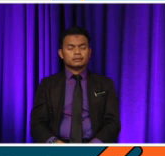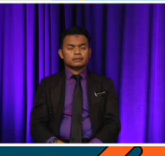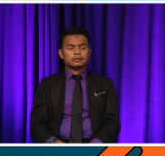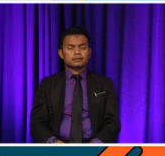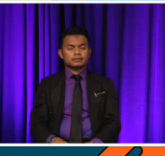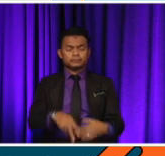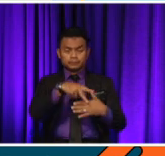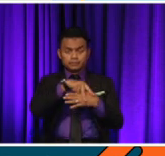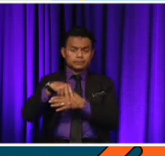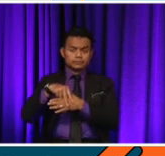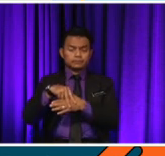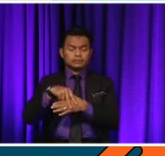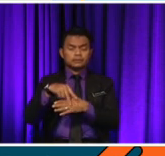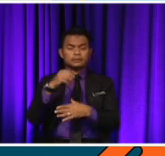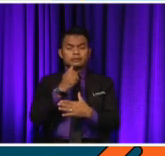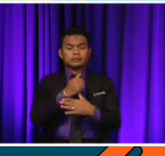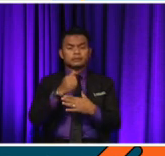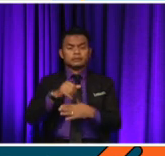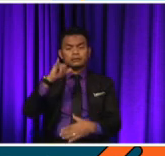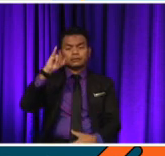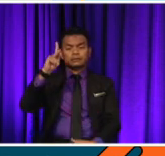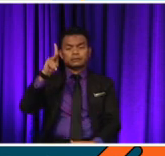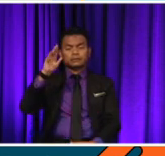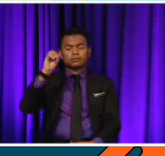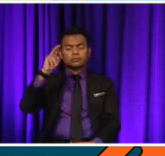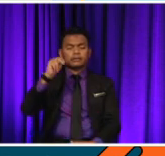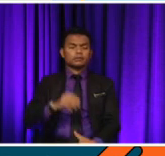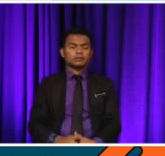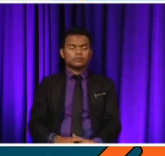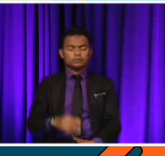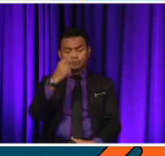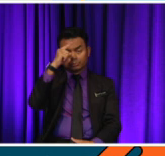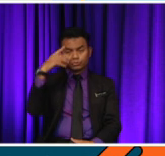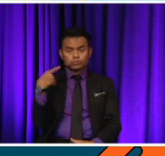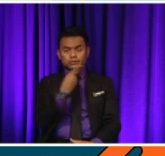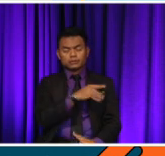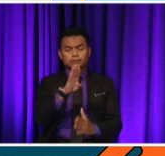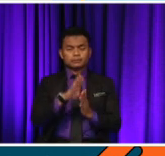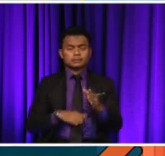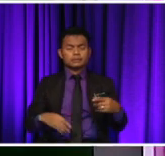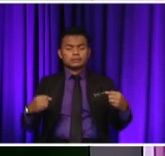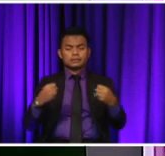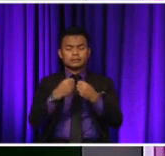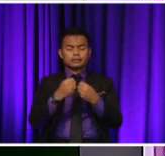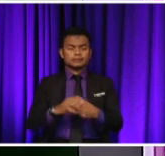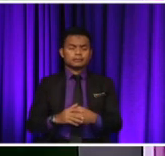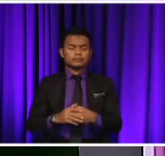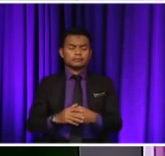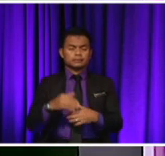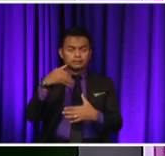ikon eh industri yang perlu kita bersaing ini adalah tentang konsep